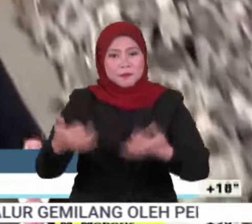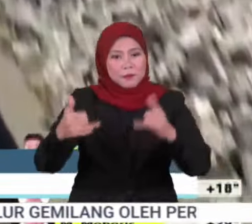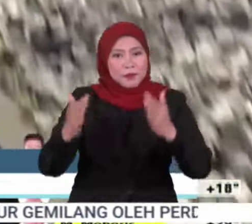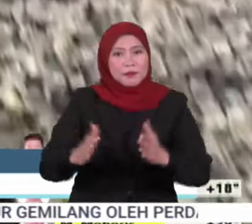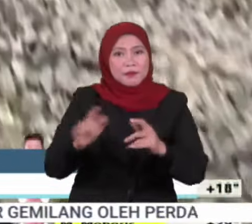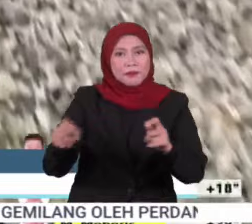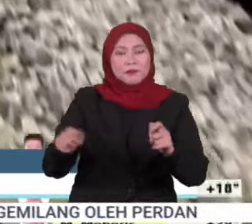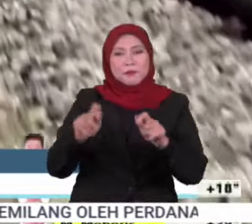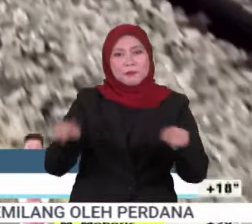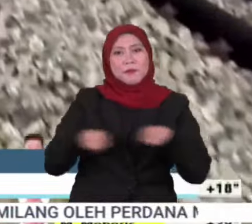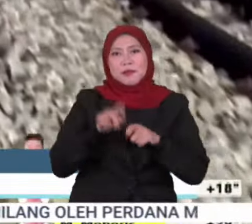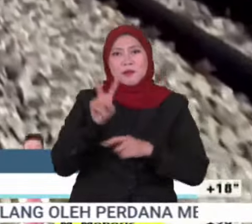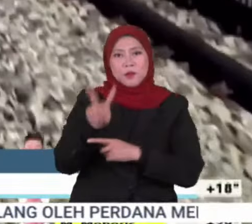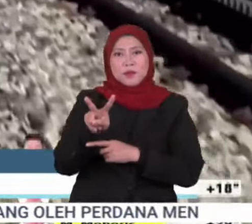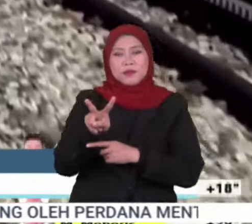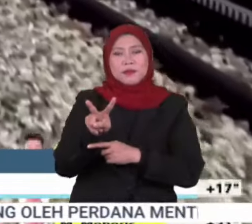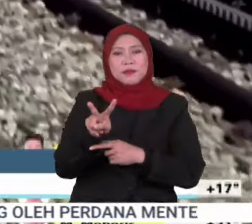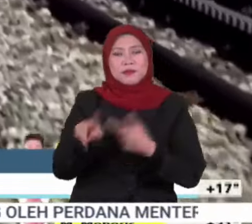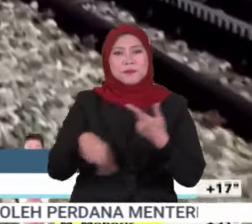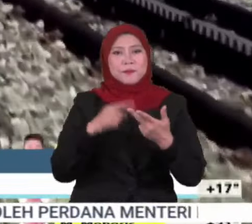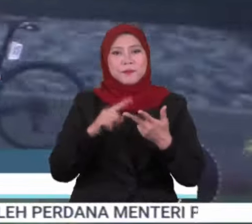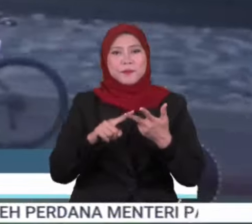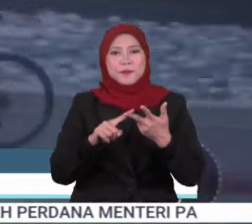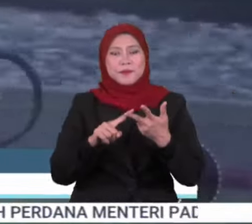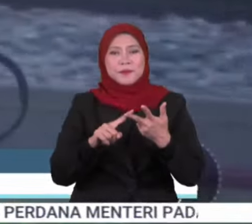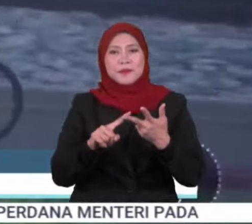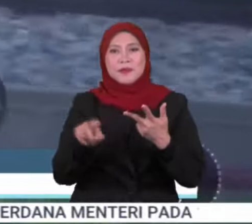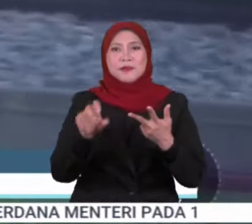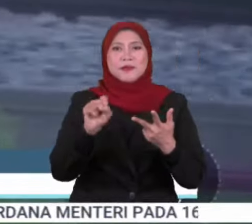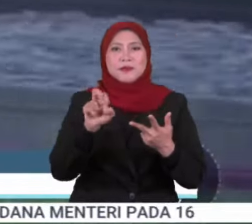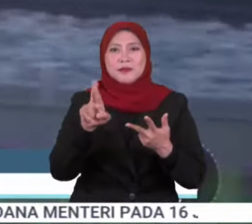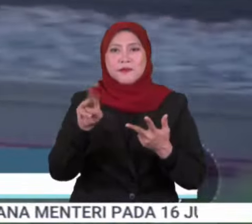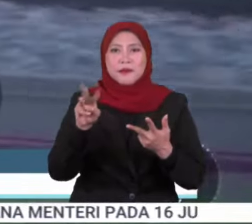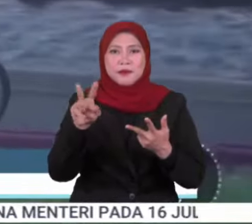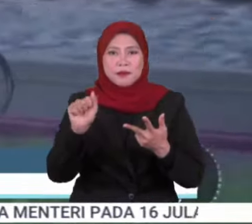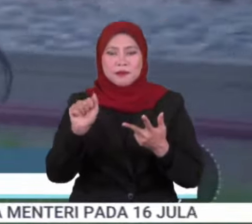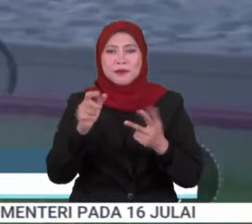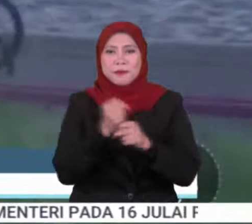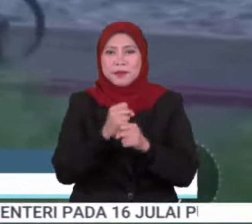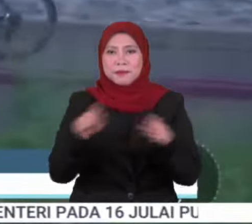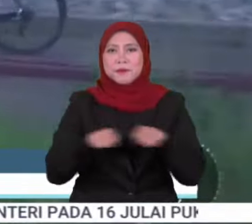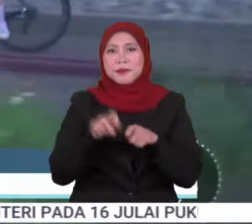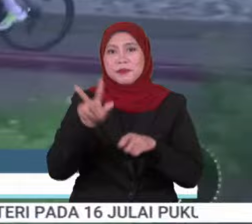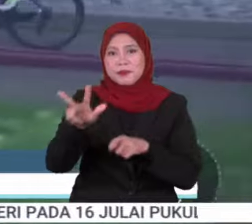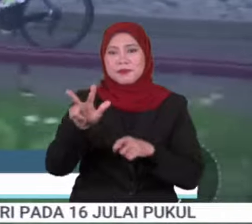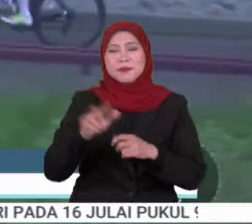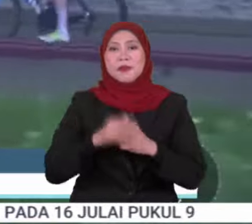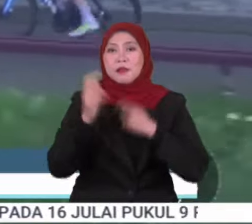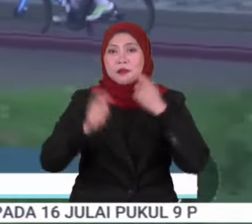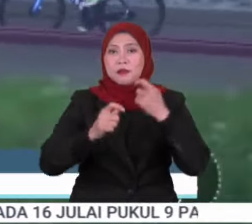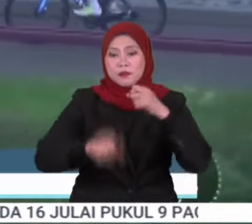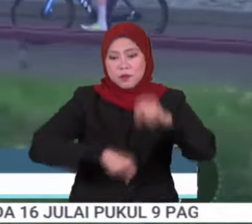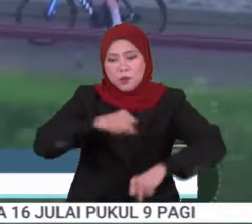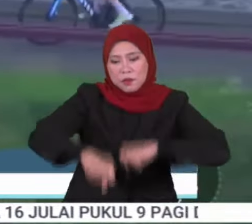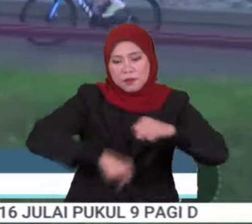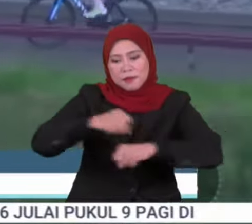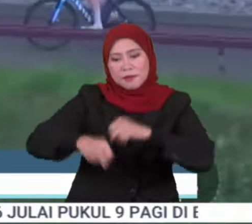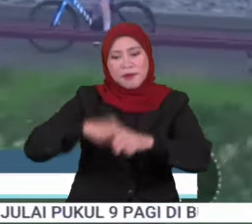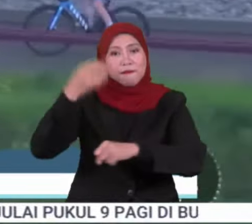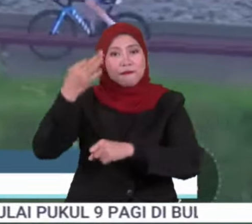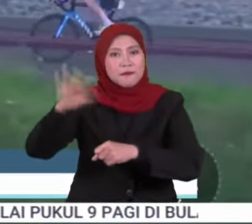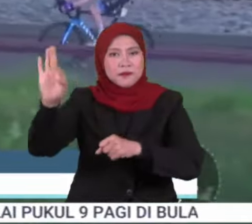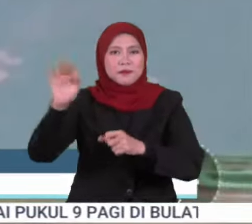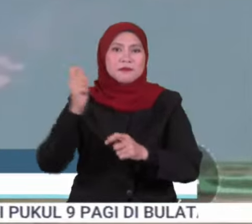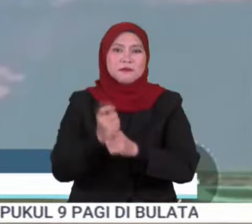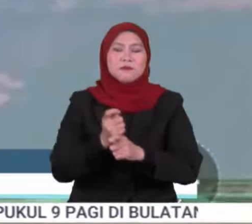tempat kedua, manakala Matej Mohoric dari Slovenia di tempat ketiga. Sementara itu, juara bertahan Tour de France iaitu Jonas Vingegaard masih